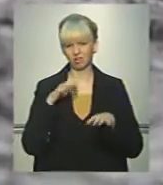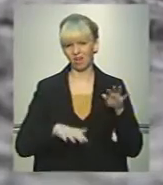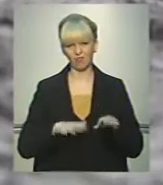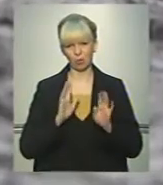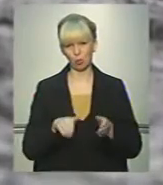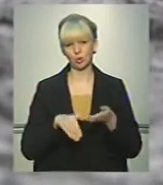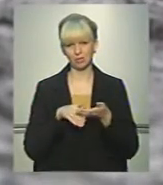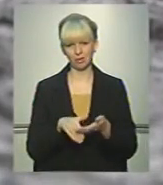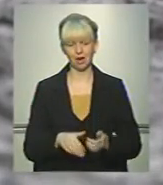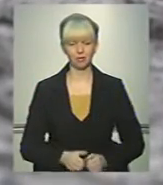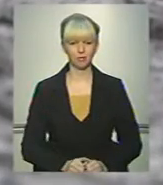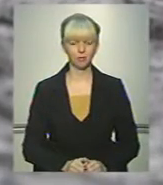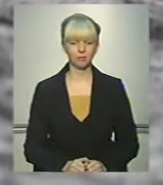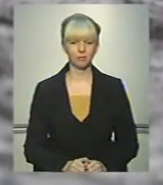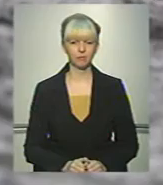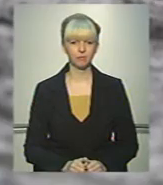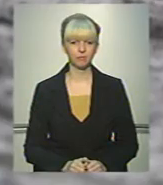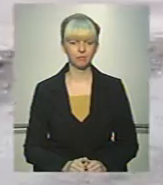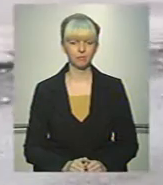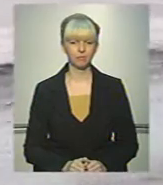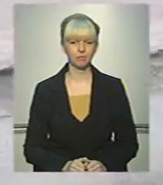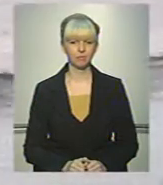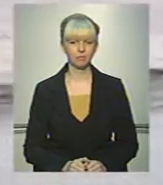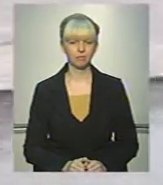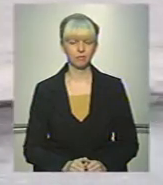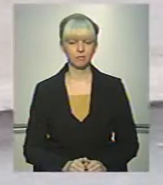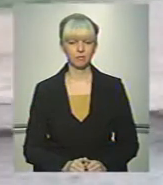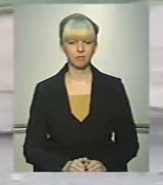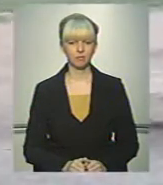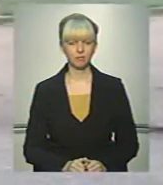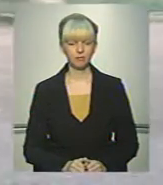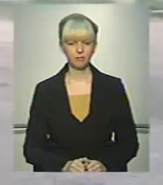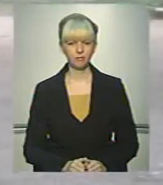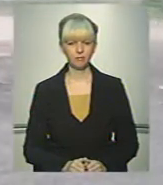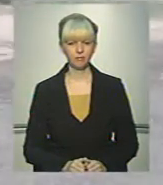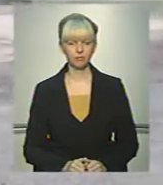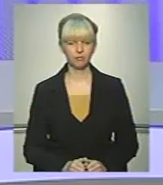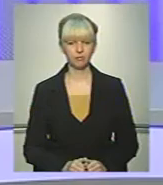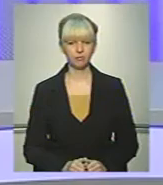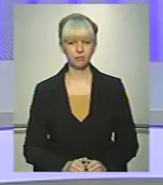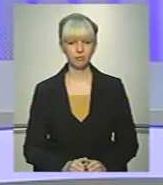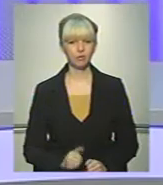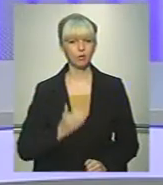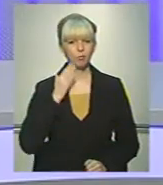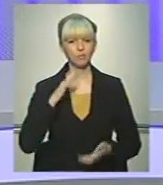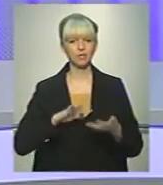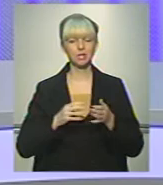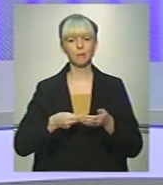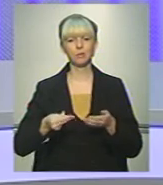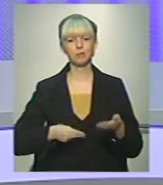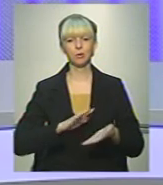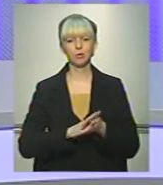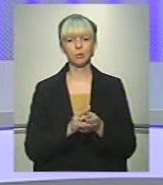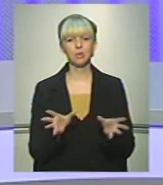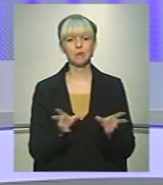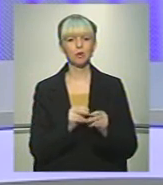буде сприятливою. Лілія Рощина, Андрій Буліга, Назар Волошенюк, телеканал «Буковина». Буковинське село підписало договір